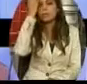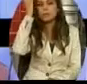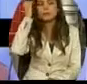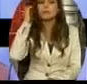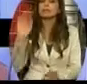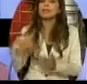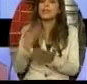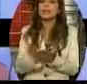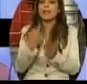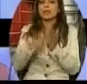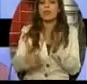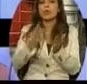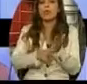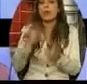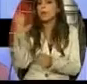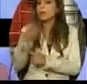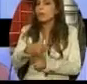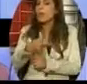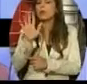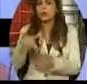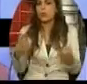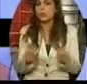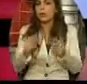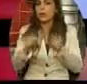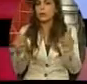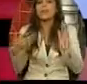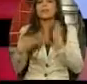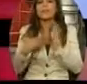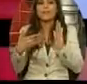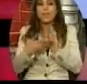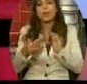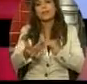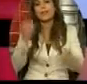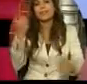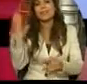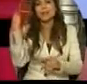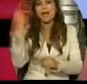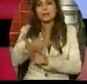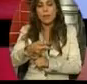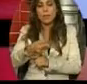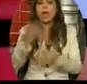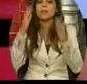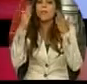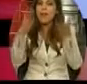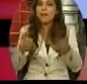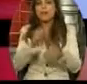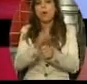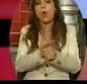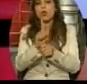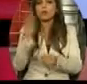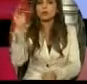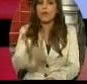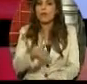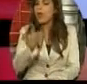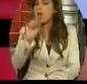לצרכנות נכונה, גם לבתי המלון, כמו לכל מוצר אחר, תבדוק, תקדים את ההזמנה שלך, תכוון אותה לעונות שפל ולאו